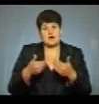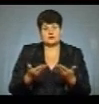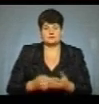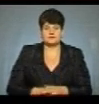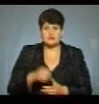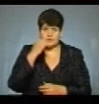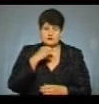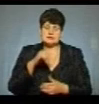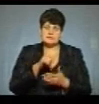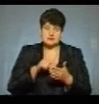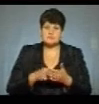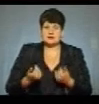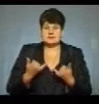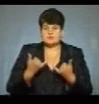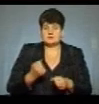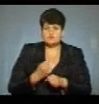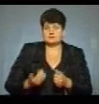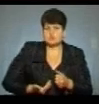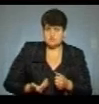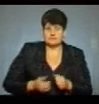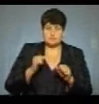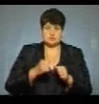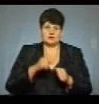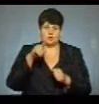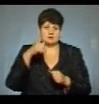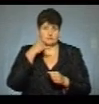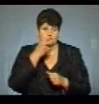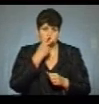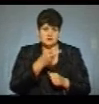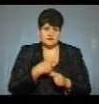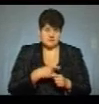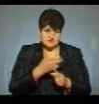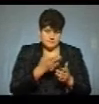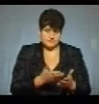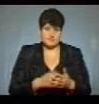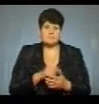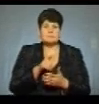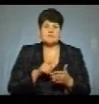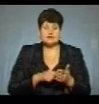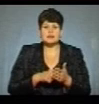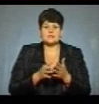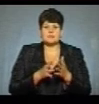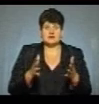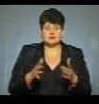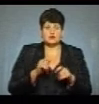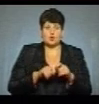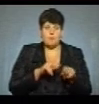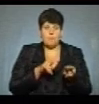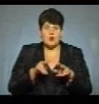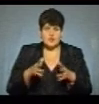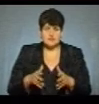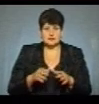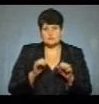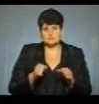дякую за запитання. Нагадую, що ми працюємо наживо, і номер телефону ви можете бачити в себе на екранах. Ну, питання, напевно, більше до патрульної поліції, але чи тут